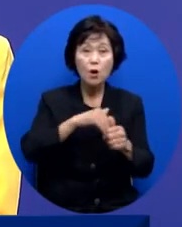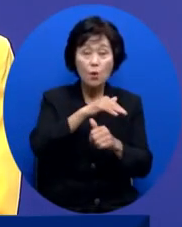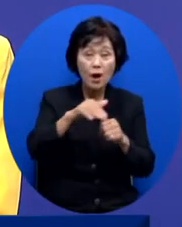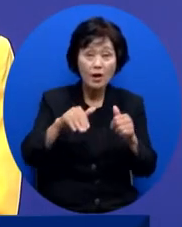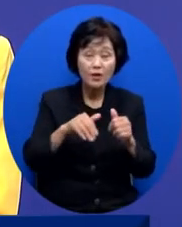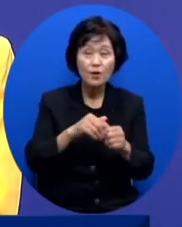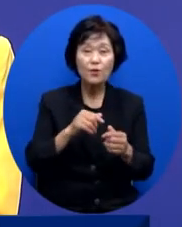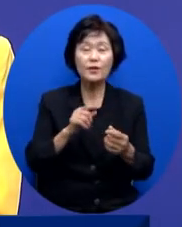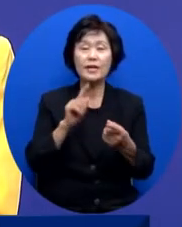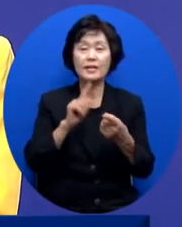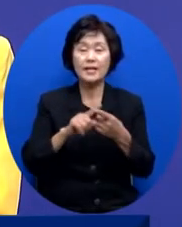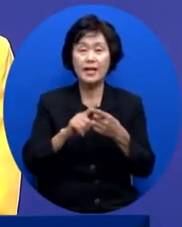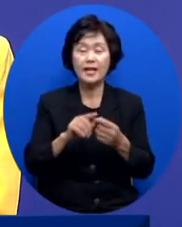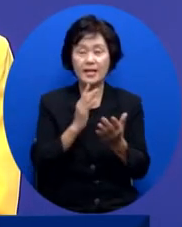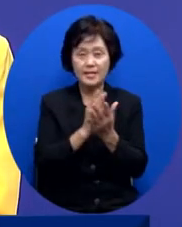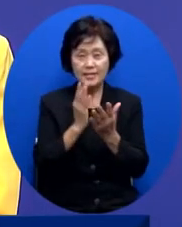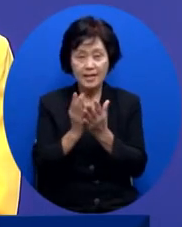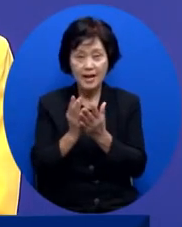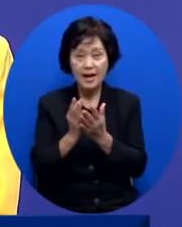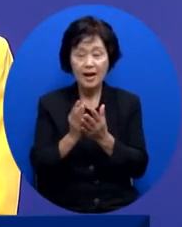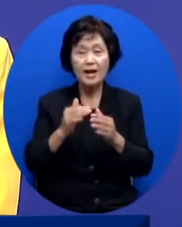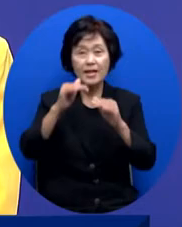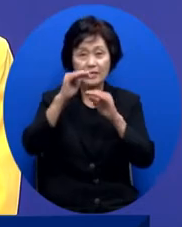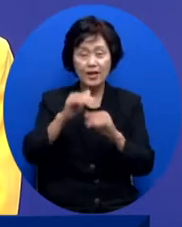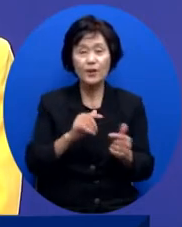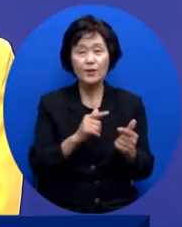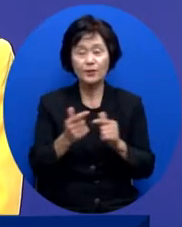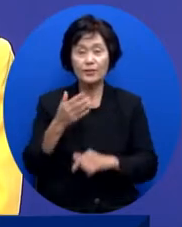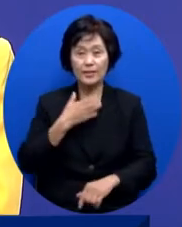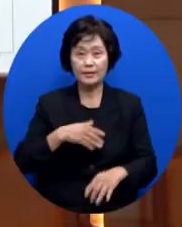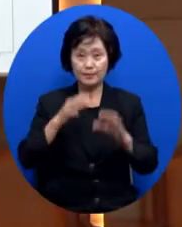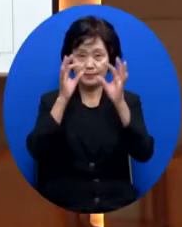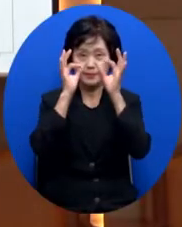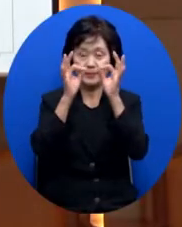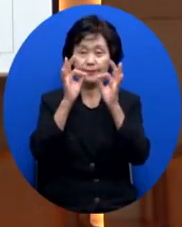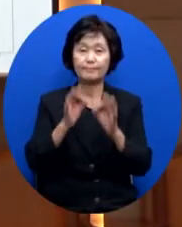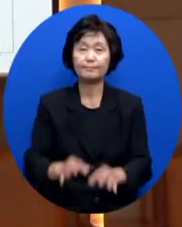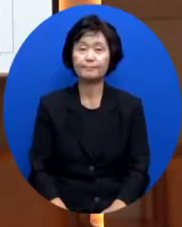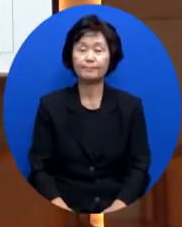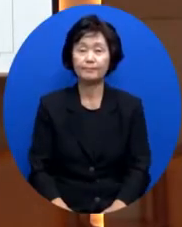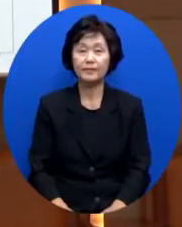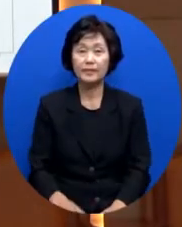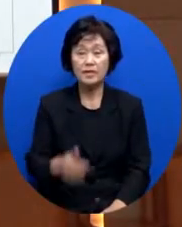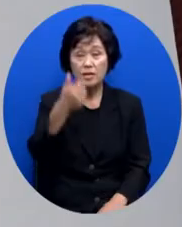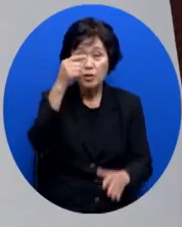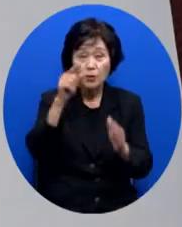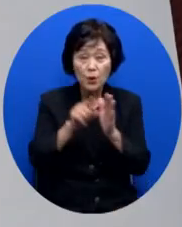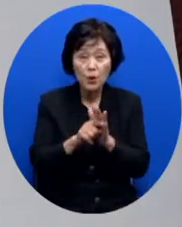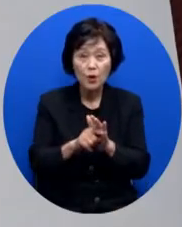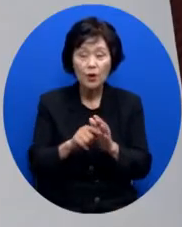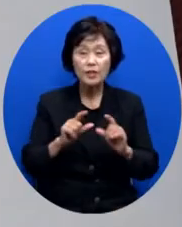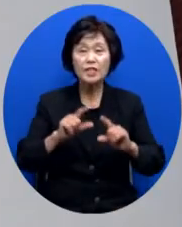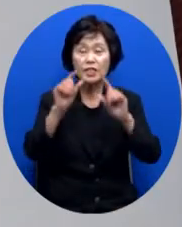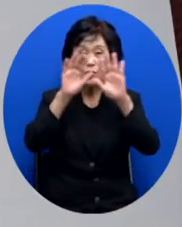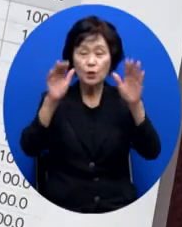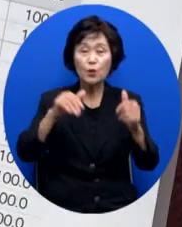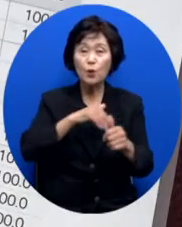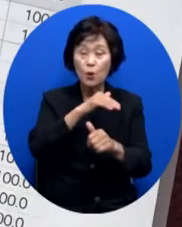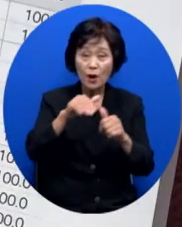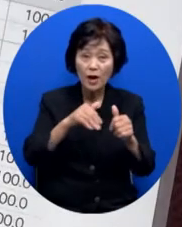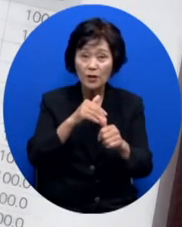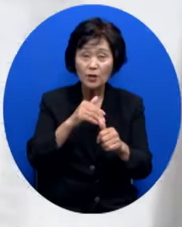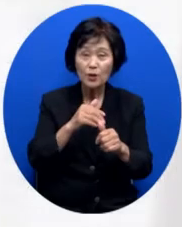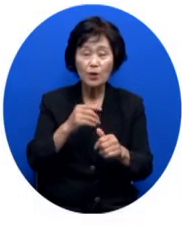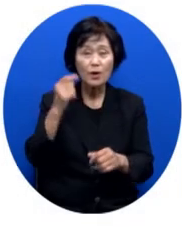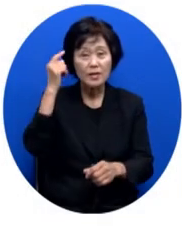다양한 입장들을 살펴봅니다 이현지 기자 입니다 개신교인 의 기후 환경 인식을 조사한 설문 결과